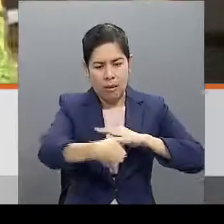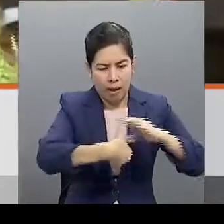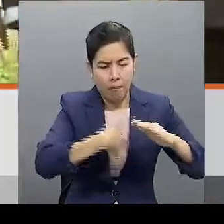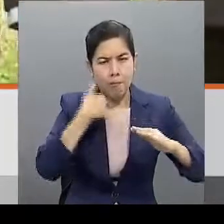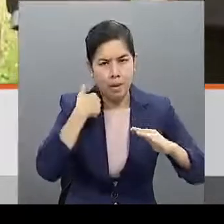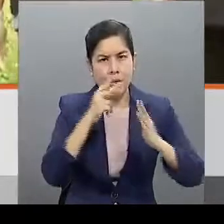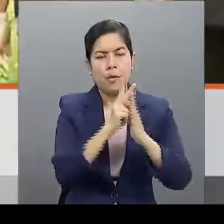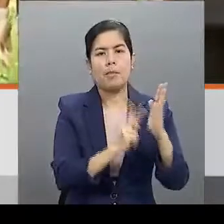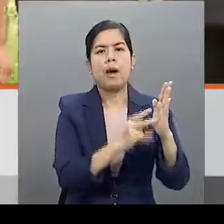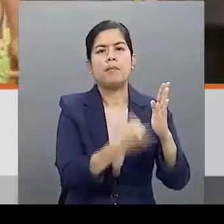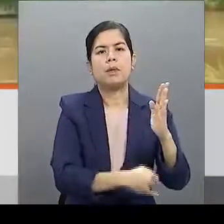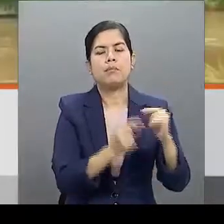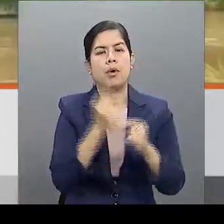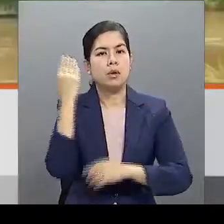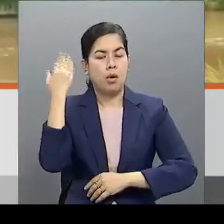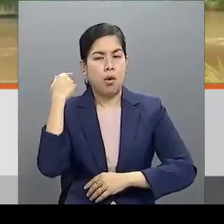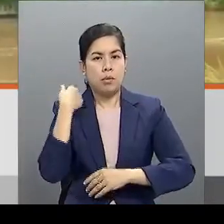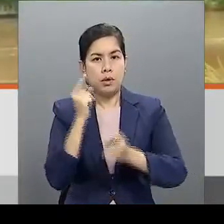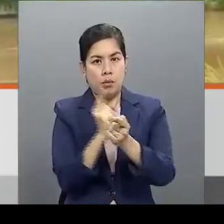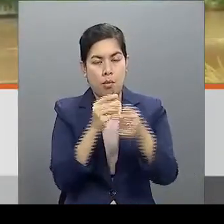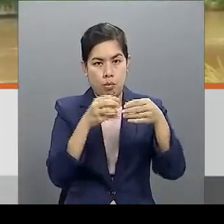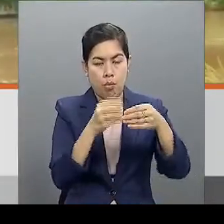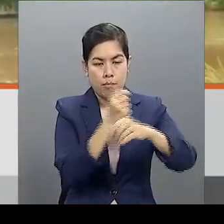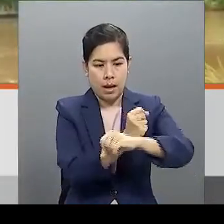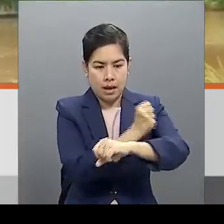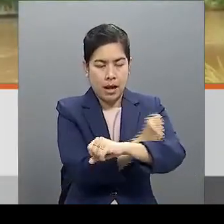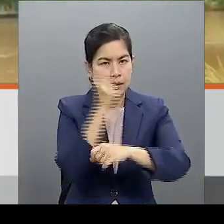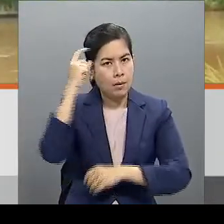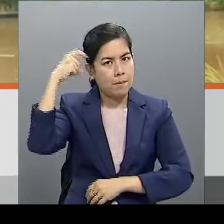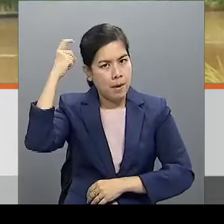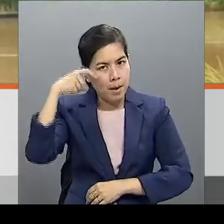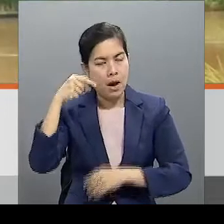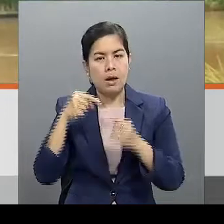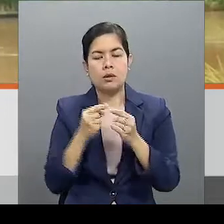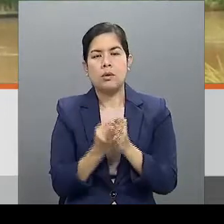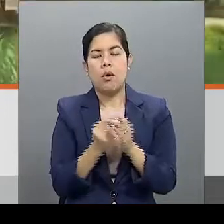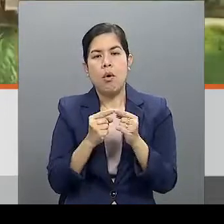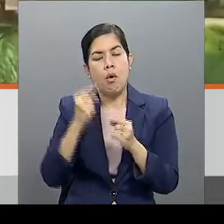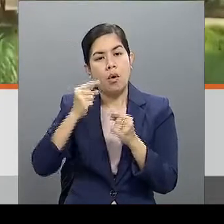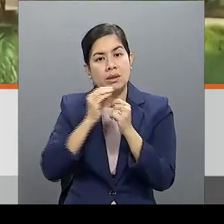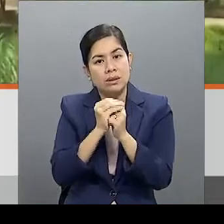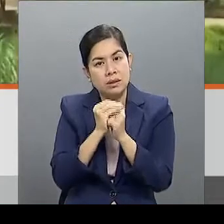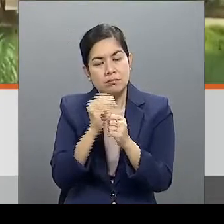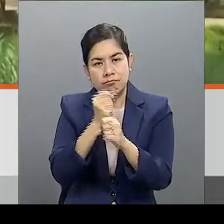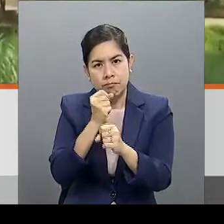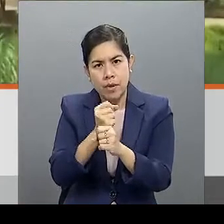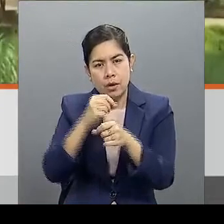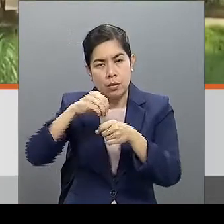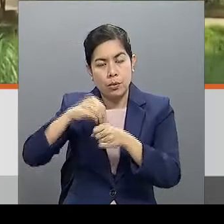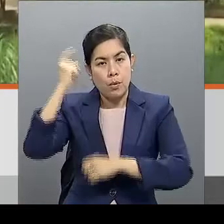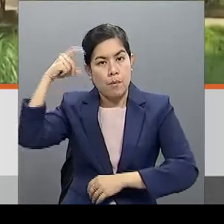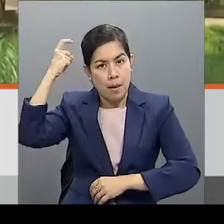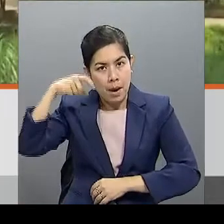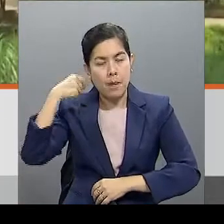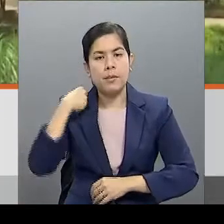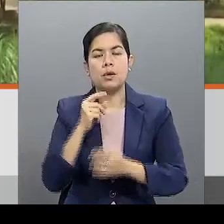ข้ามฝั่งมาทั้งแรงงานชาวเมียนมานะครับและชาวจีนที่มาทำงานในประเทศเมียนมาประกอบกับพบผู้ติดเชื้อในจังหวัดเมียวดีซึ่